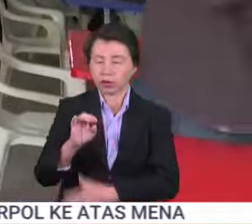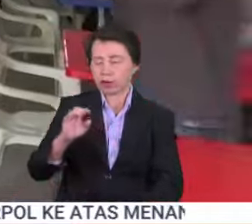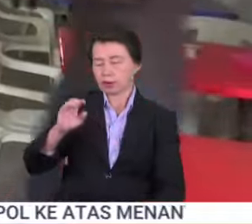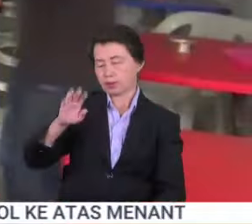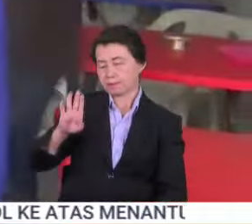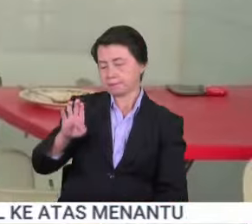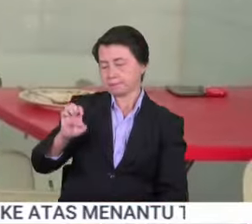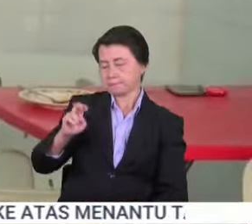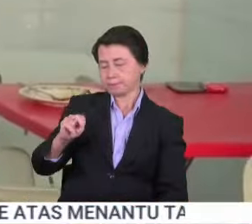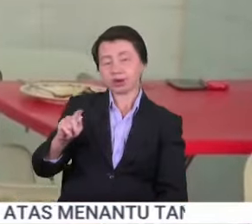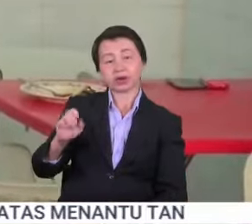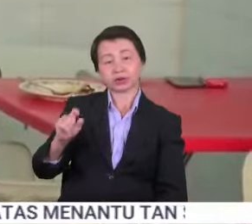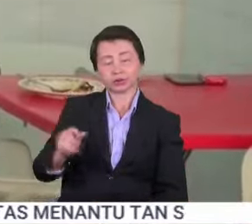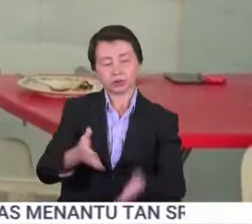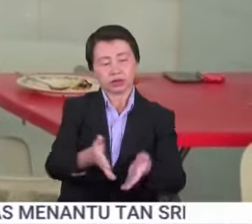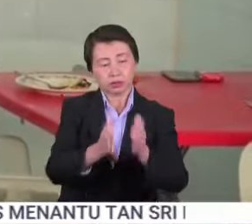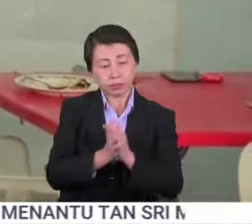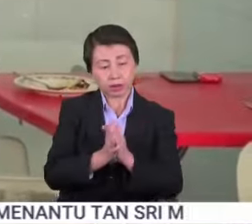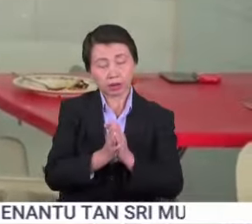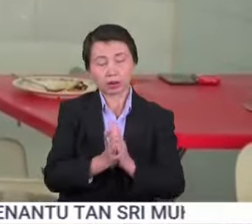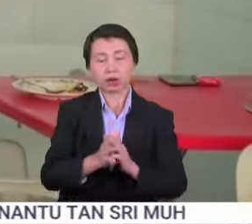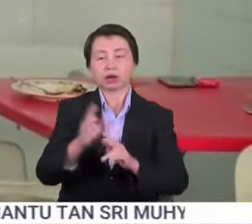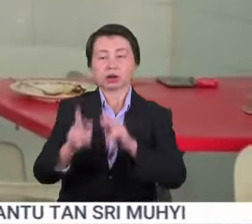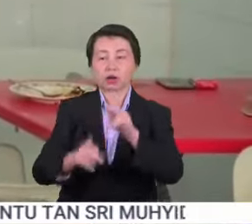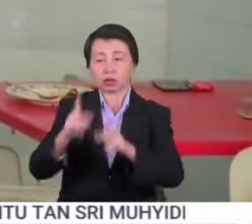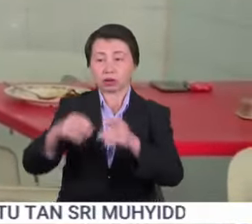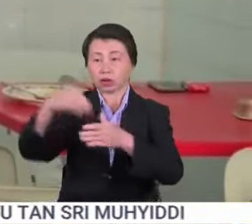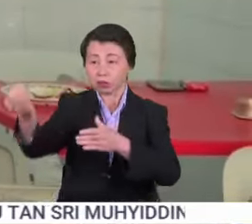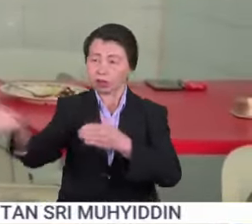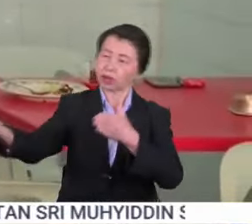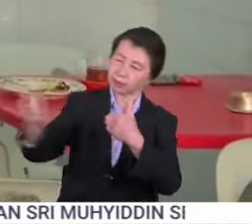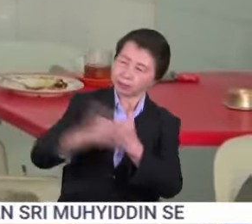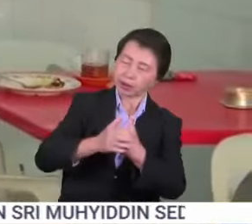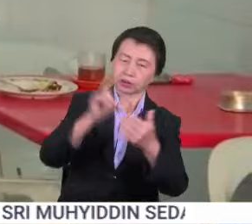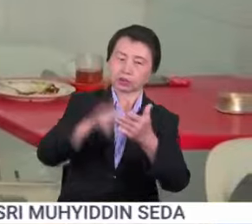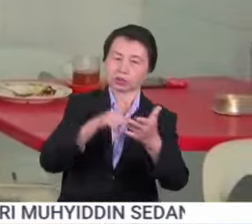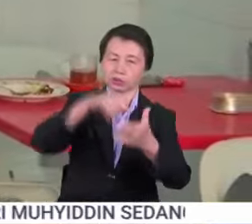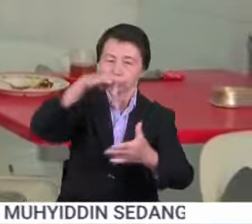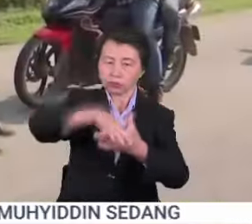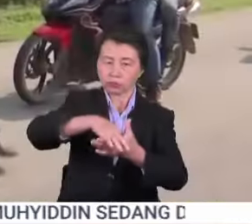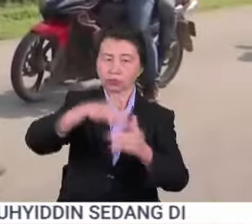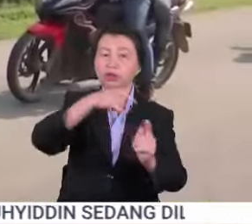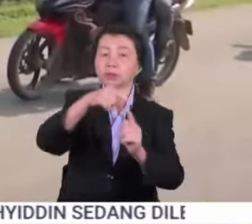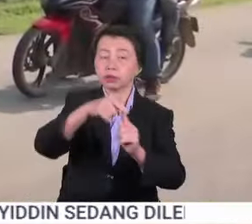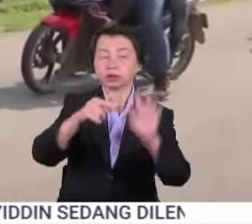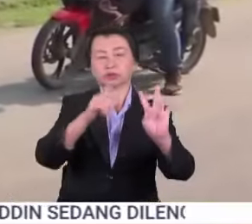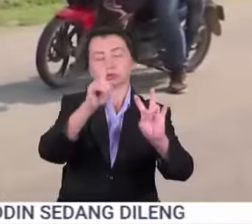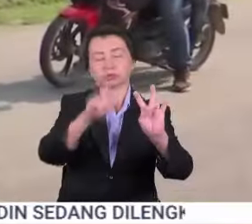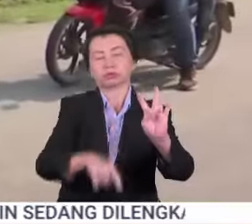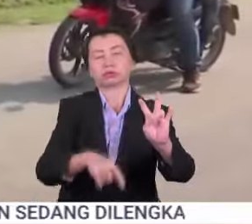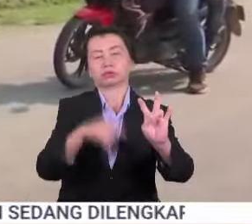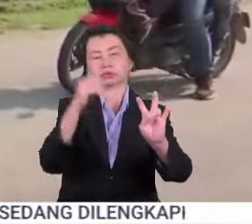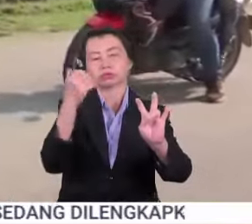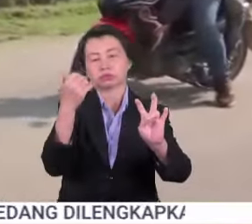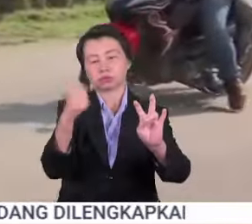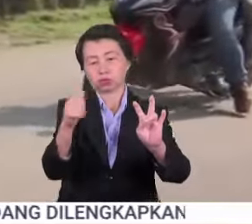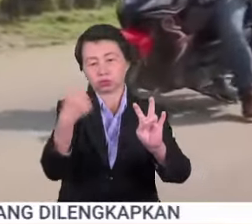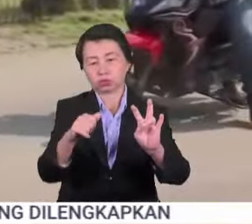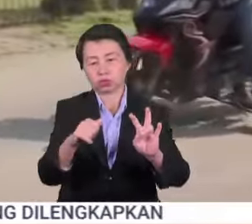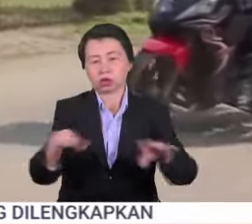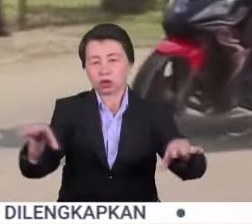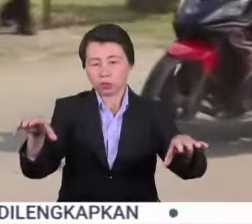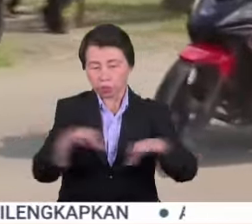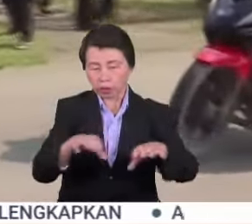Peri itu beliau terus menyuruh penghuni di luar dan pelangai agar pulang mengundi pada 7 Oktober ini dan membuat pilihan yang tepat